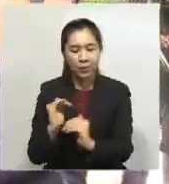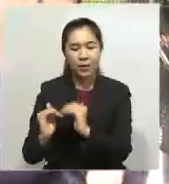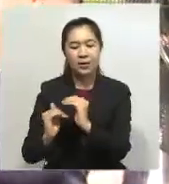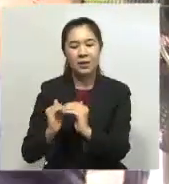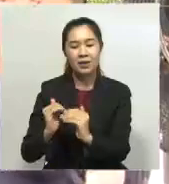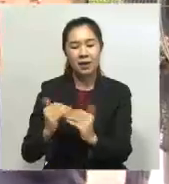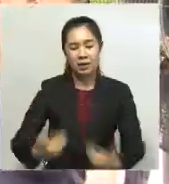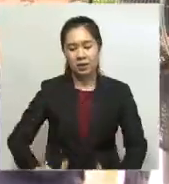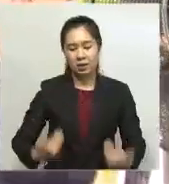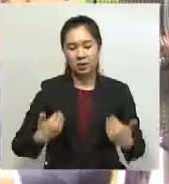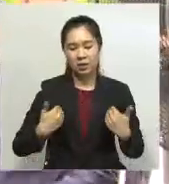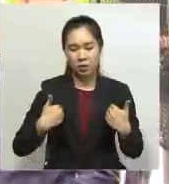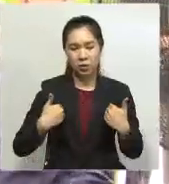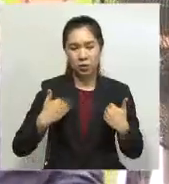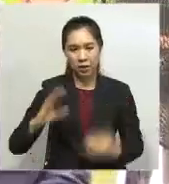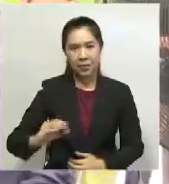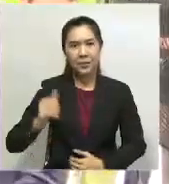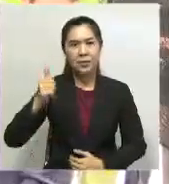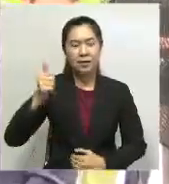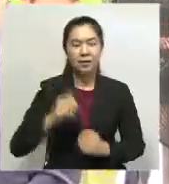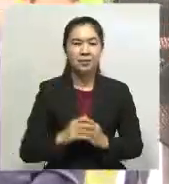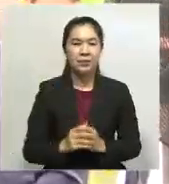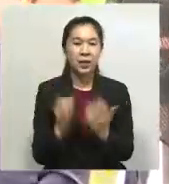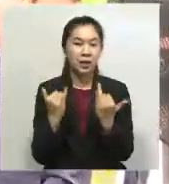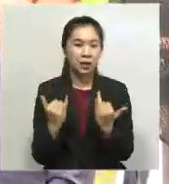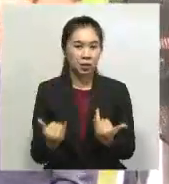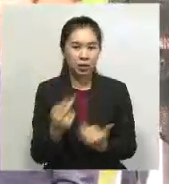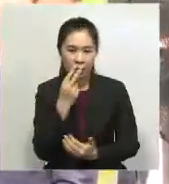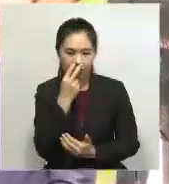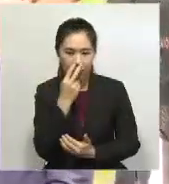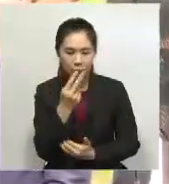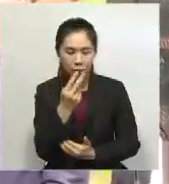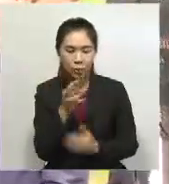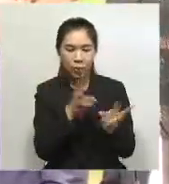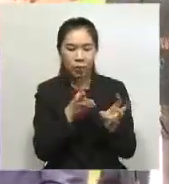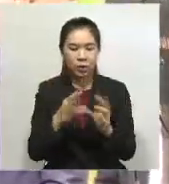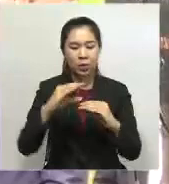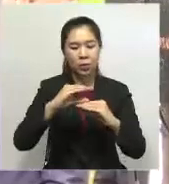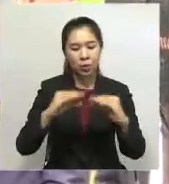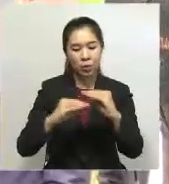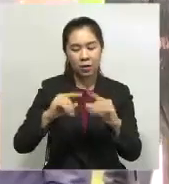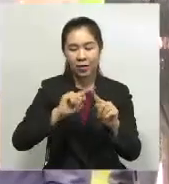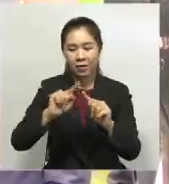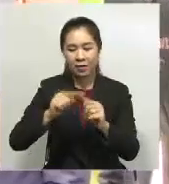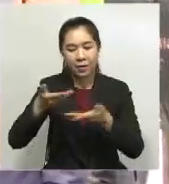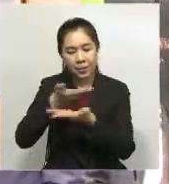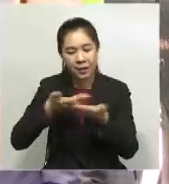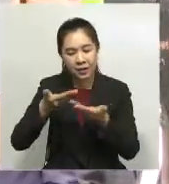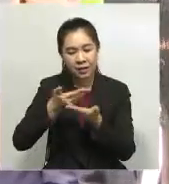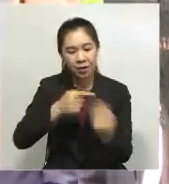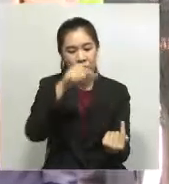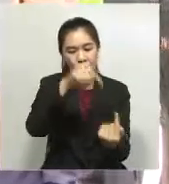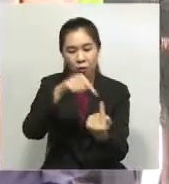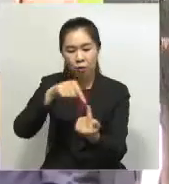ให้ความชีวิตความเป็นอยู่นั้นดีมากยิ่งขึ้นการมาครั้งนี้เพื่อติดตามความก้าวหน้าและหลายโครงการในการพิจารณาตามความเหมาะสมของพื้น